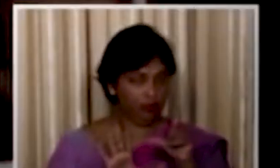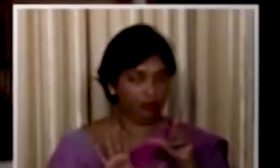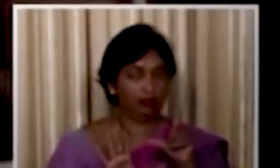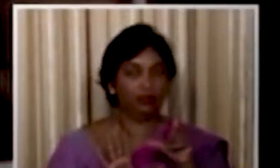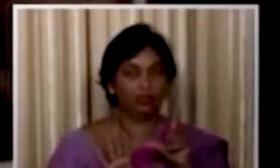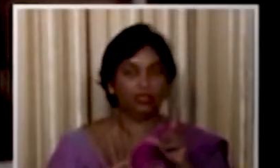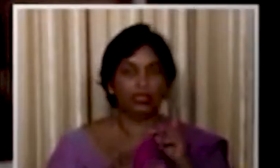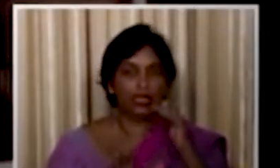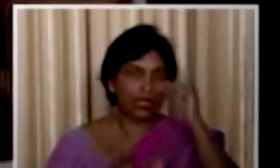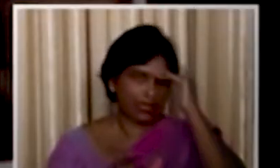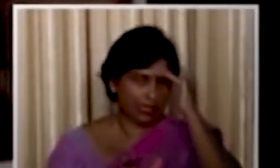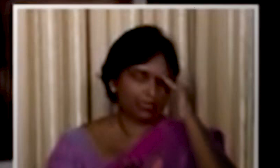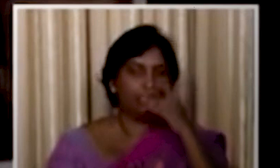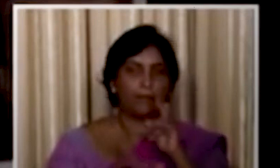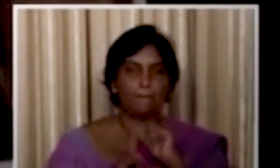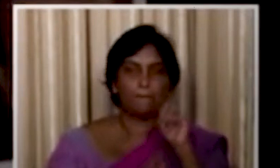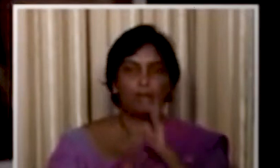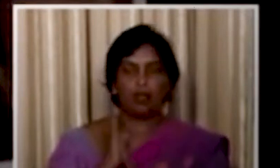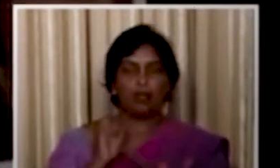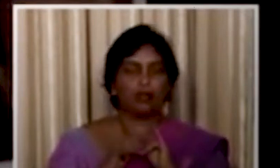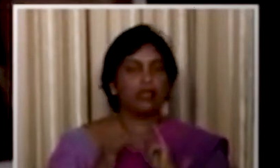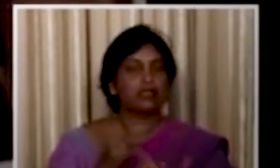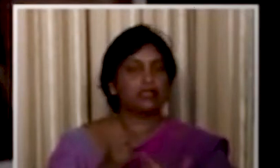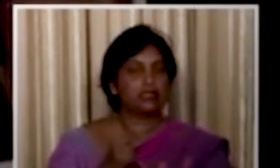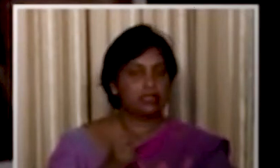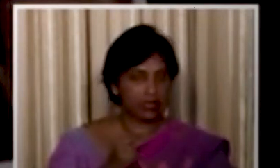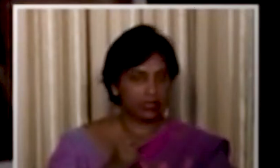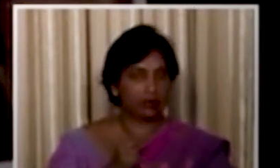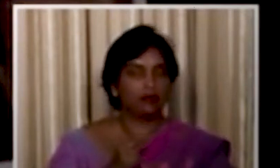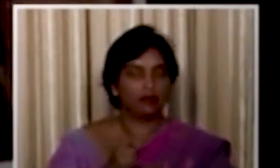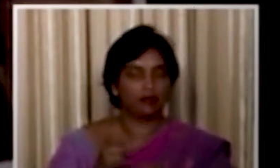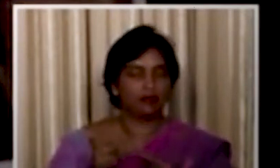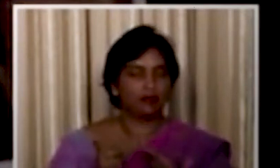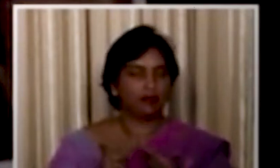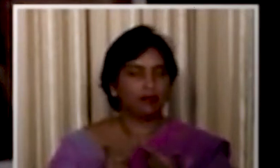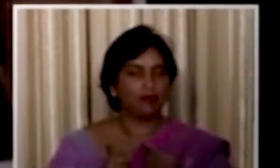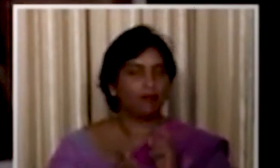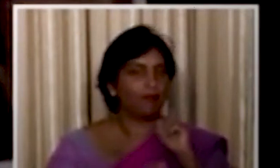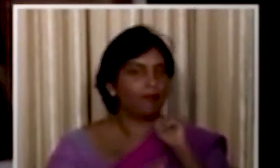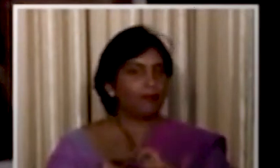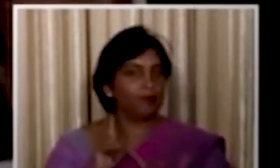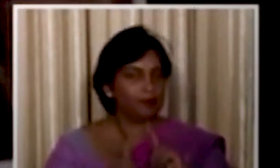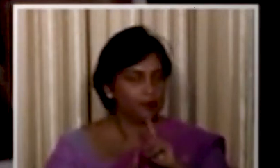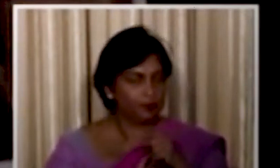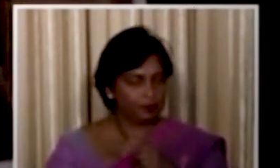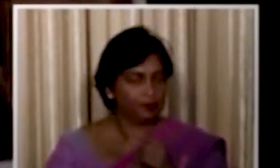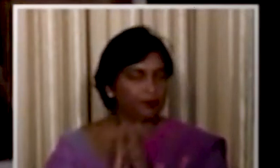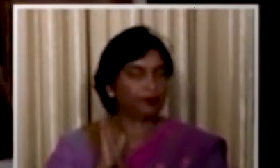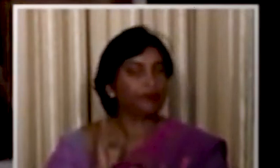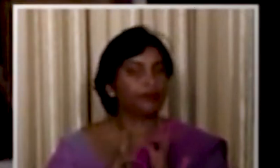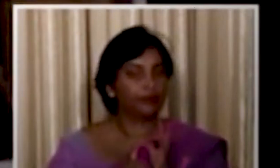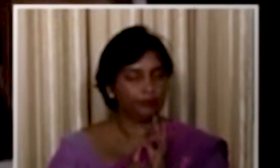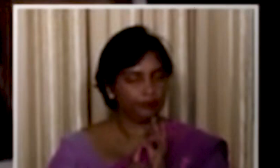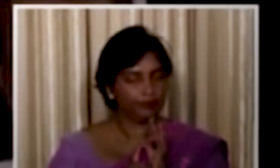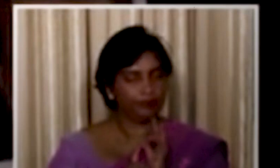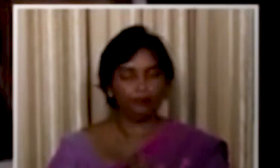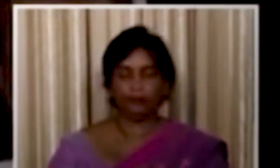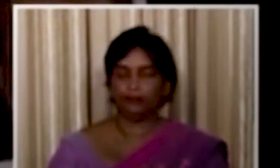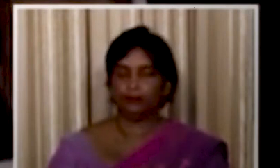பாராளுமன்ற உறுப்பினர் செல்வராஜா கஜேந்திரன் அவர்கள் தியாக தீபம் திலீபண்ணனுடைய ஊர்தி ஊடாக